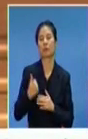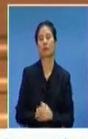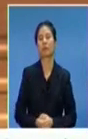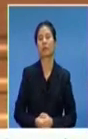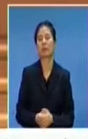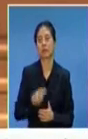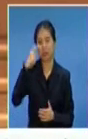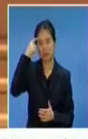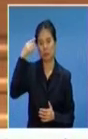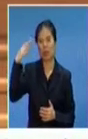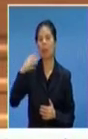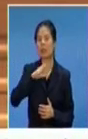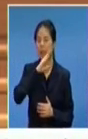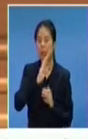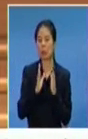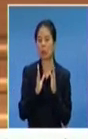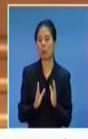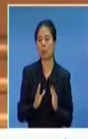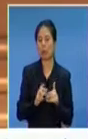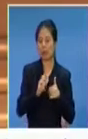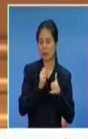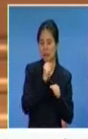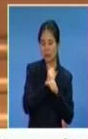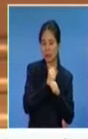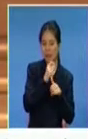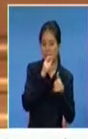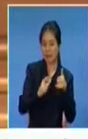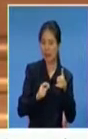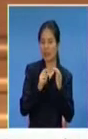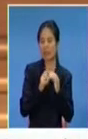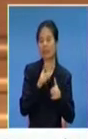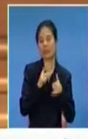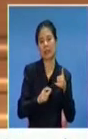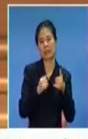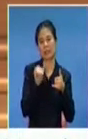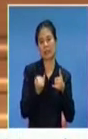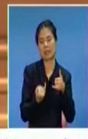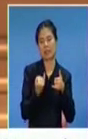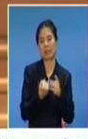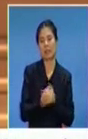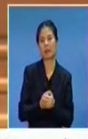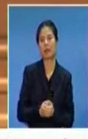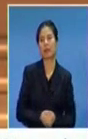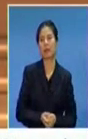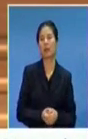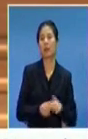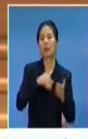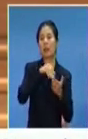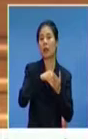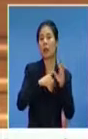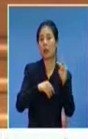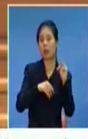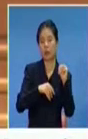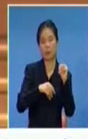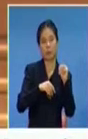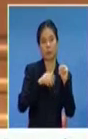ได้หวังหากคนแย่แน่ๆเอ่ยก็แปลว่าในหลัก 3M 4M เนี่ยต้อง 4M